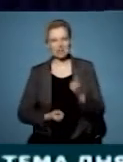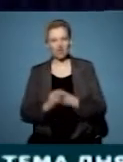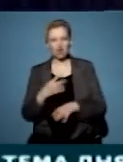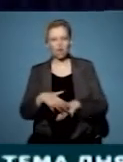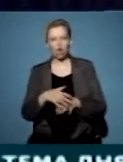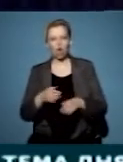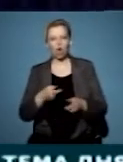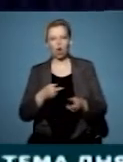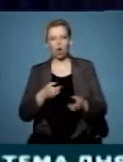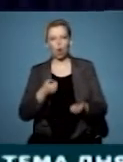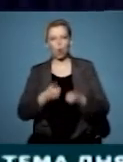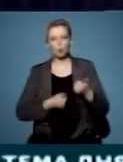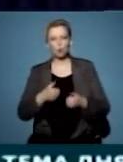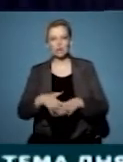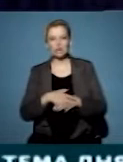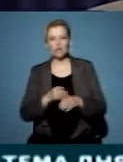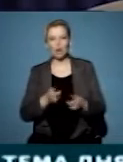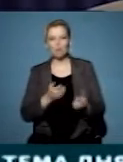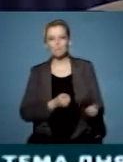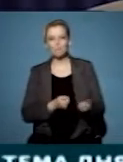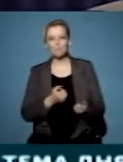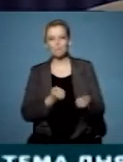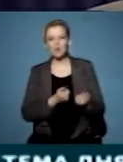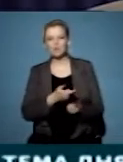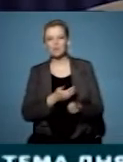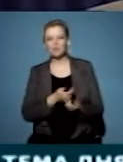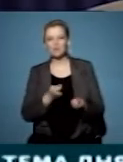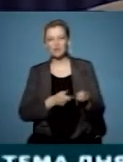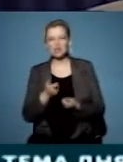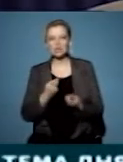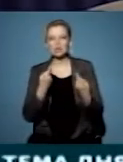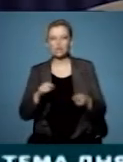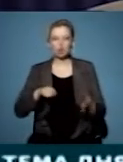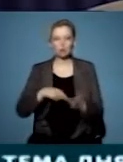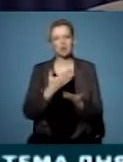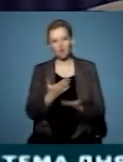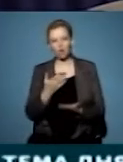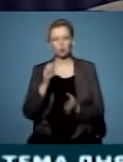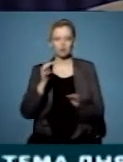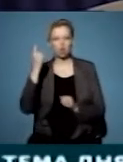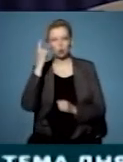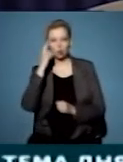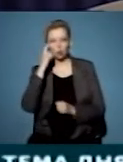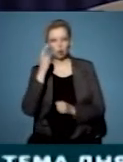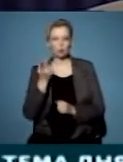ринок і перевізники з інших міст? На вашу, можливо, суб'єктивну думку, можливо, ви спілкуєтеся з колегами, з інших? Ну, якщо